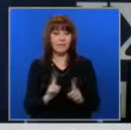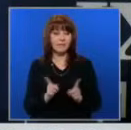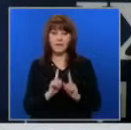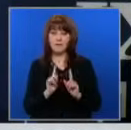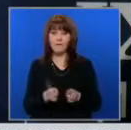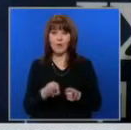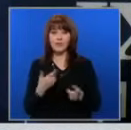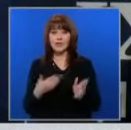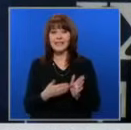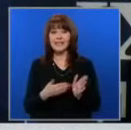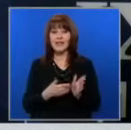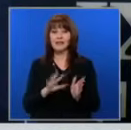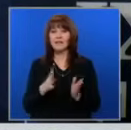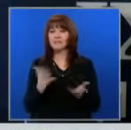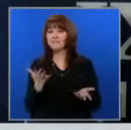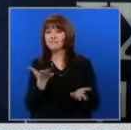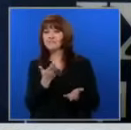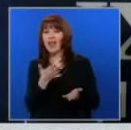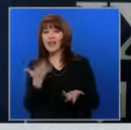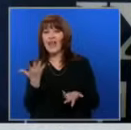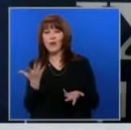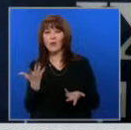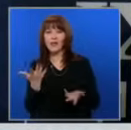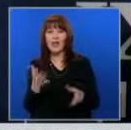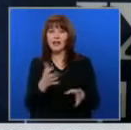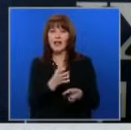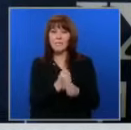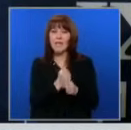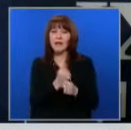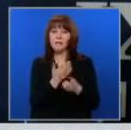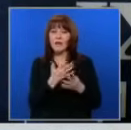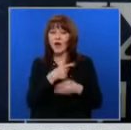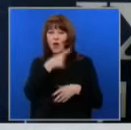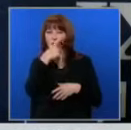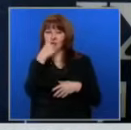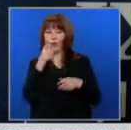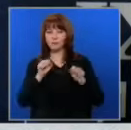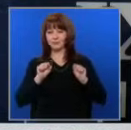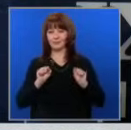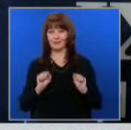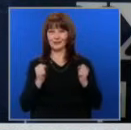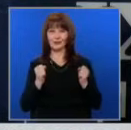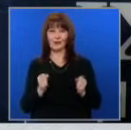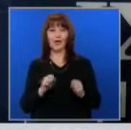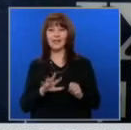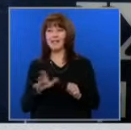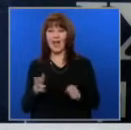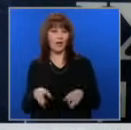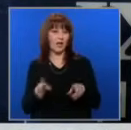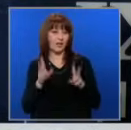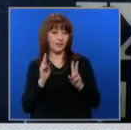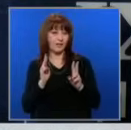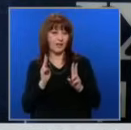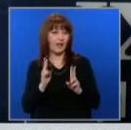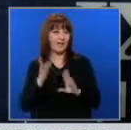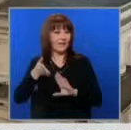може заради някакви щения на някой да намериме уютно, топло кресло, защото някой е решил, че трябва да се настани